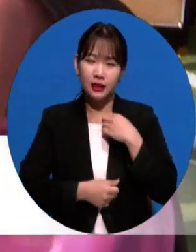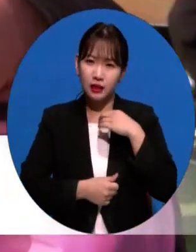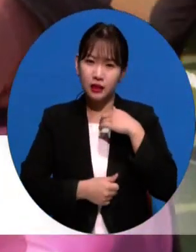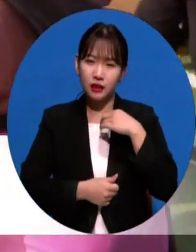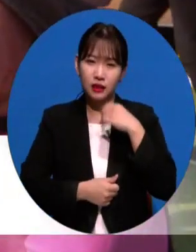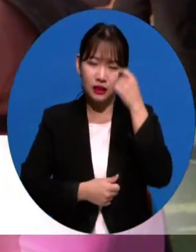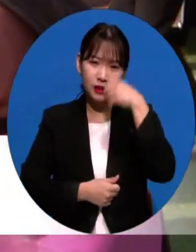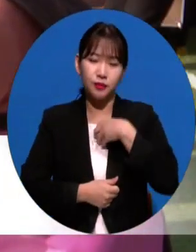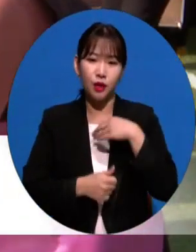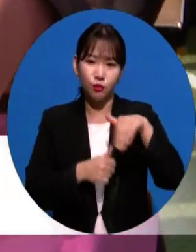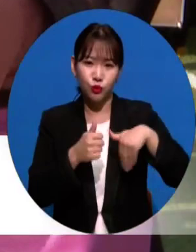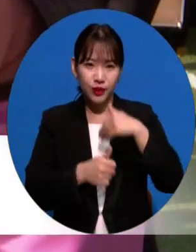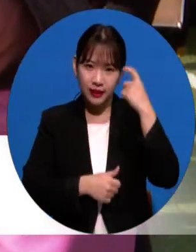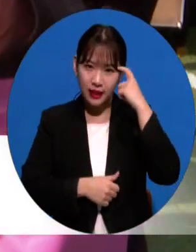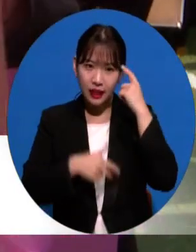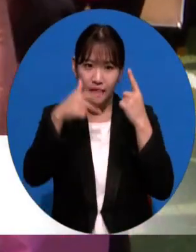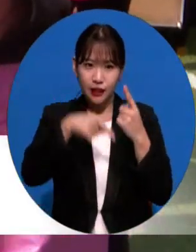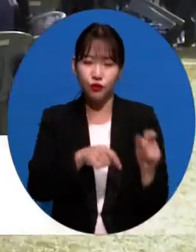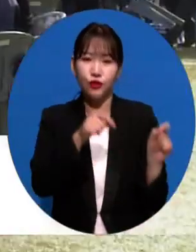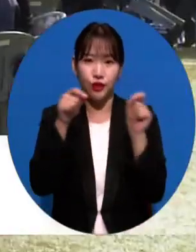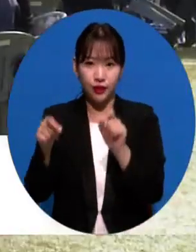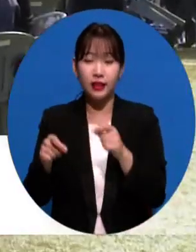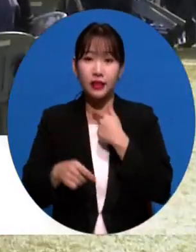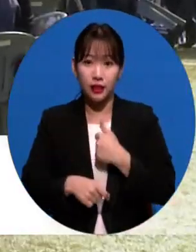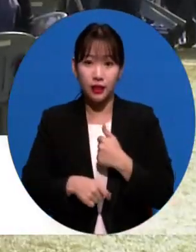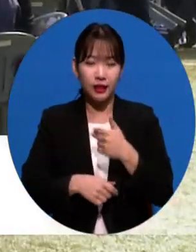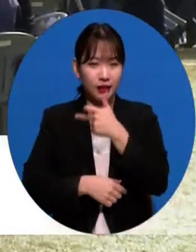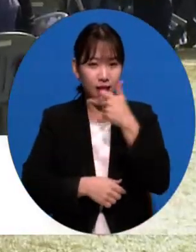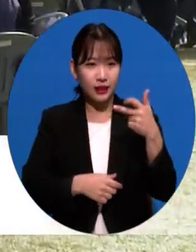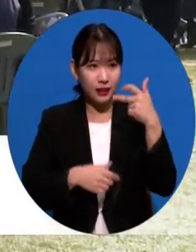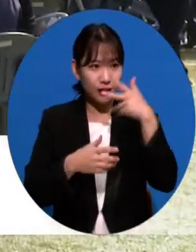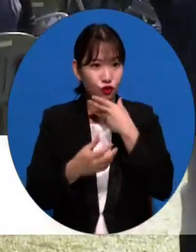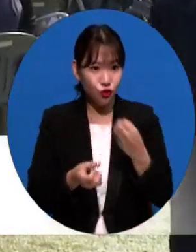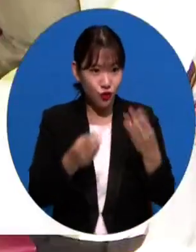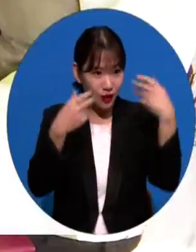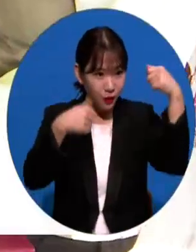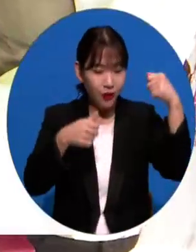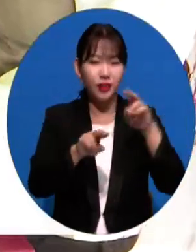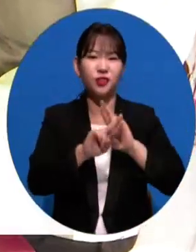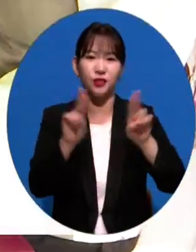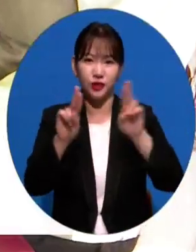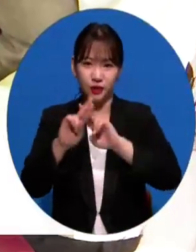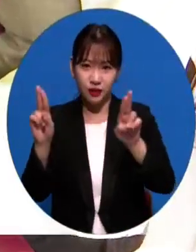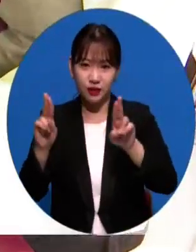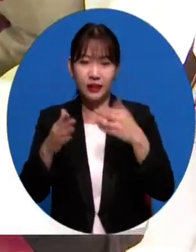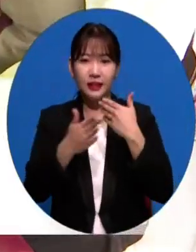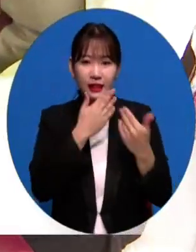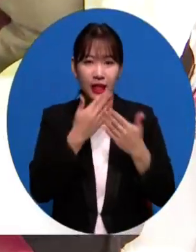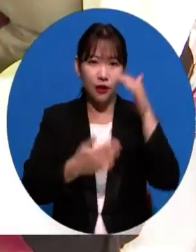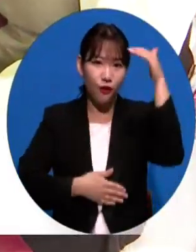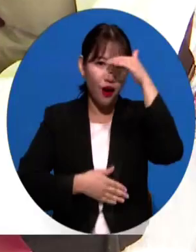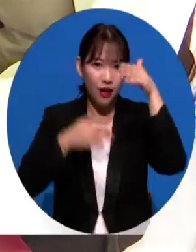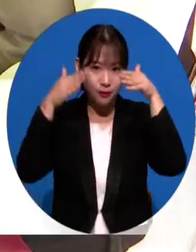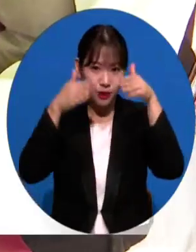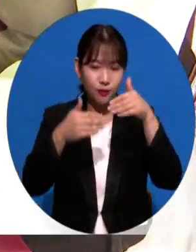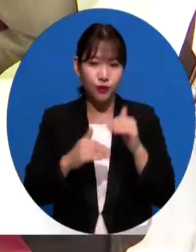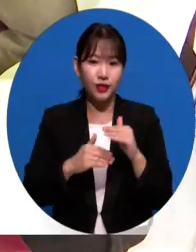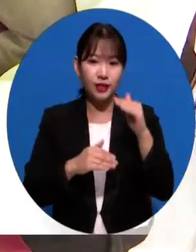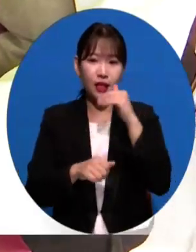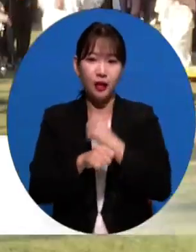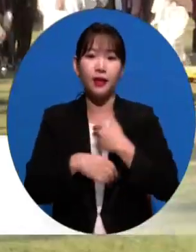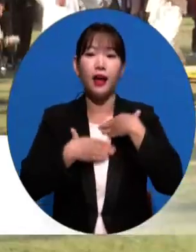반영해 축제를 일주일 연기한 데 이어 대규모 축하 공연을 모두 취소하고 체험과 관람 위주로